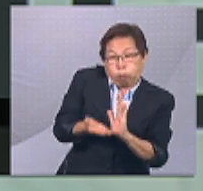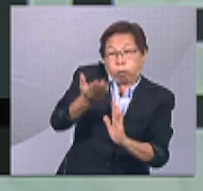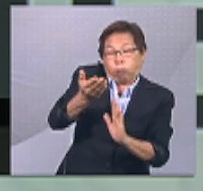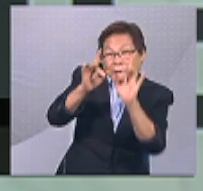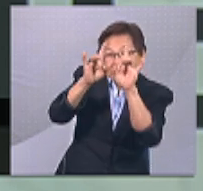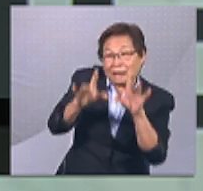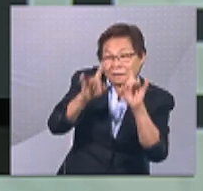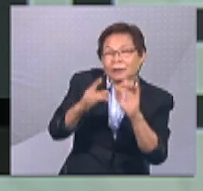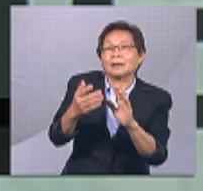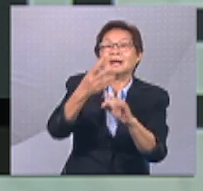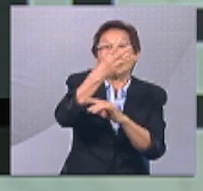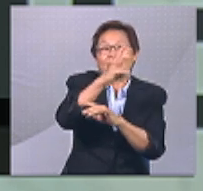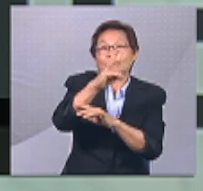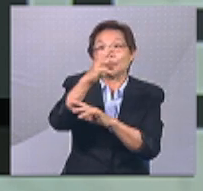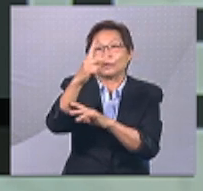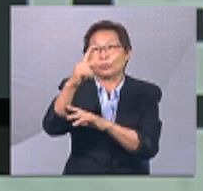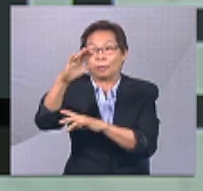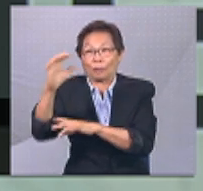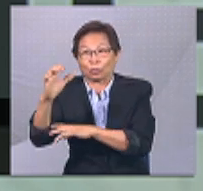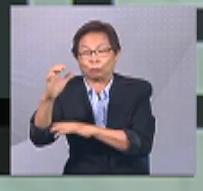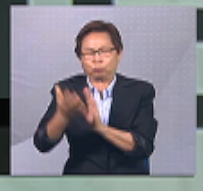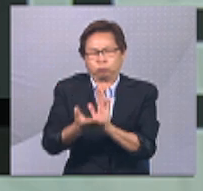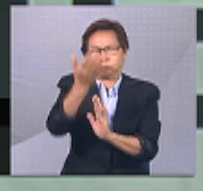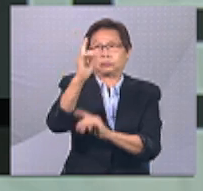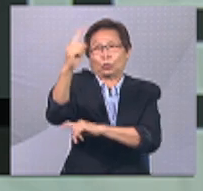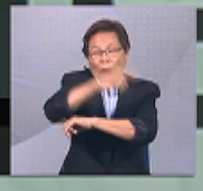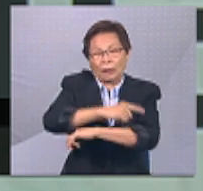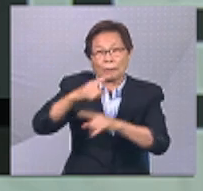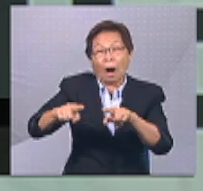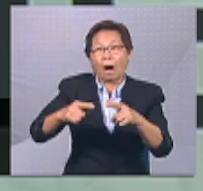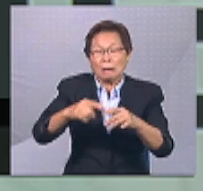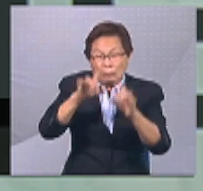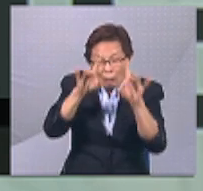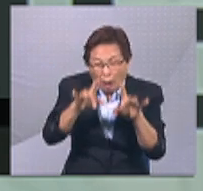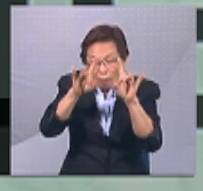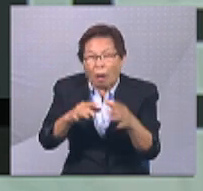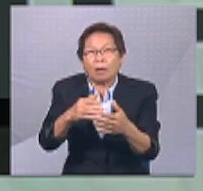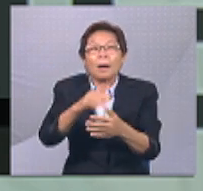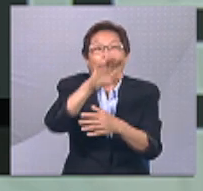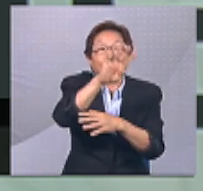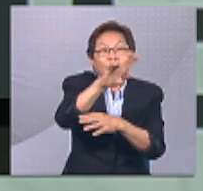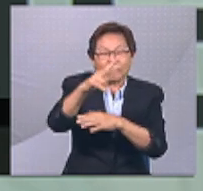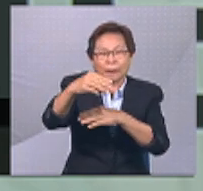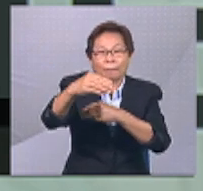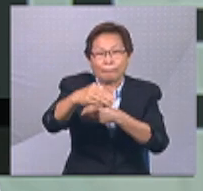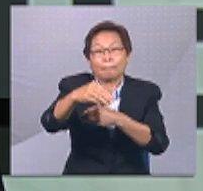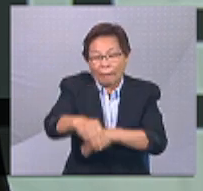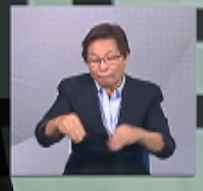testing kita kepada 16,500. Hari ini keupayaan kita untuk 43 makmal ialah